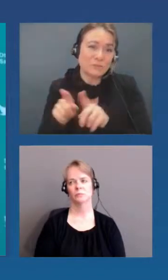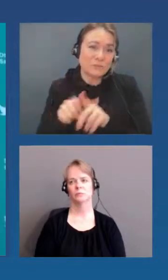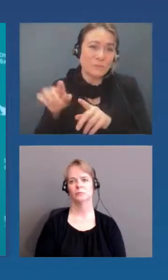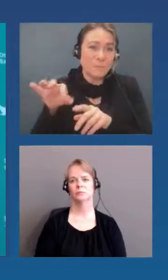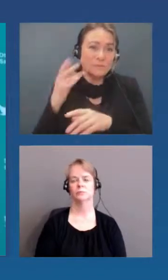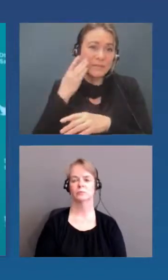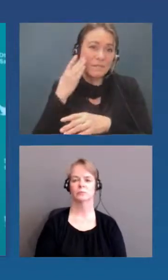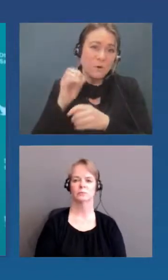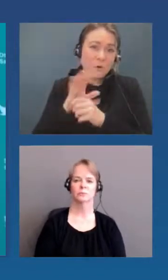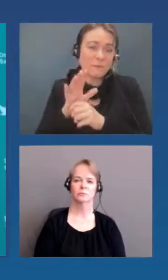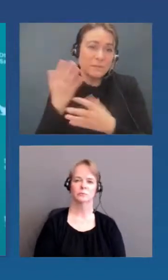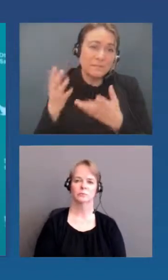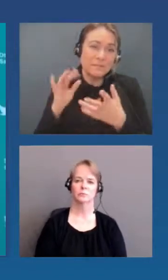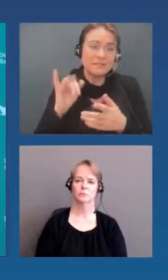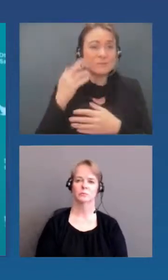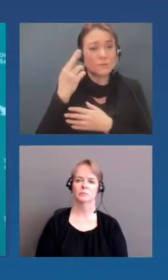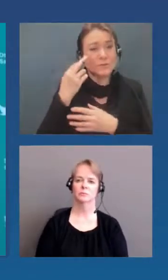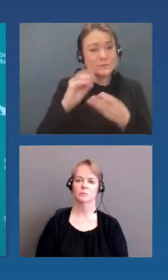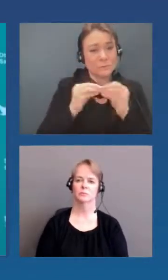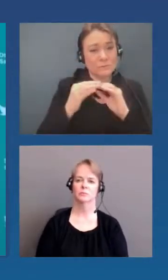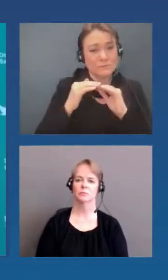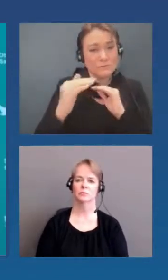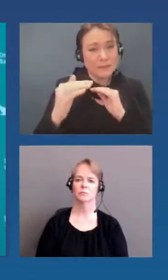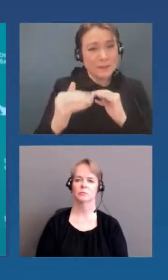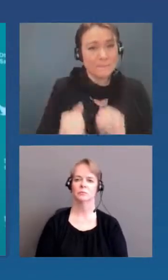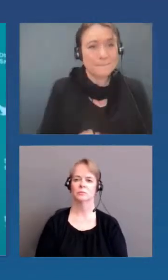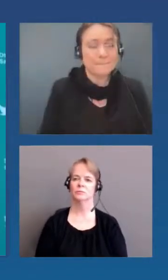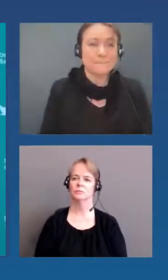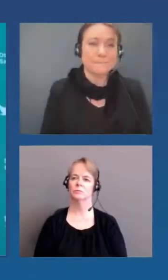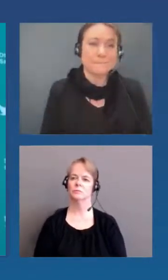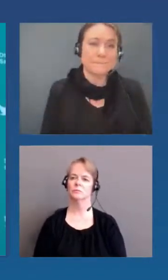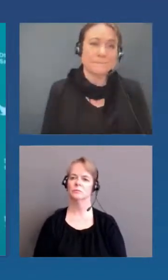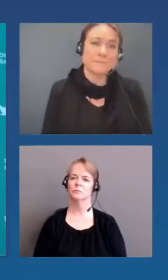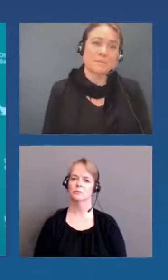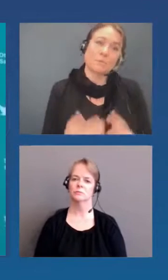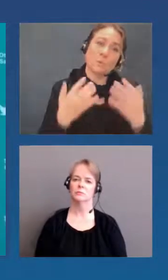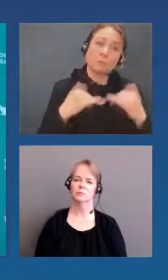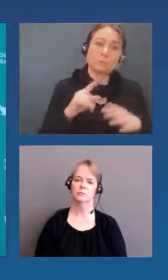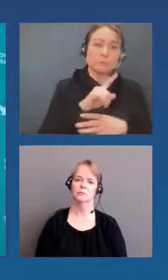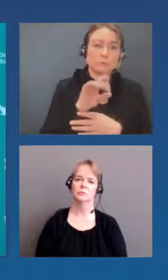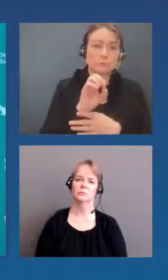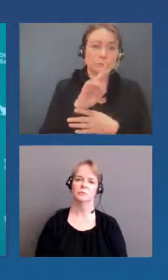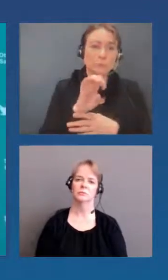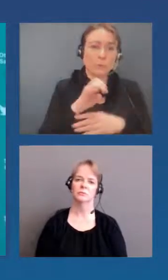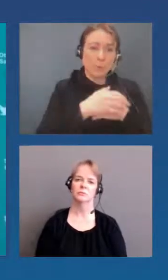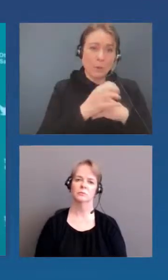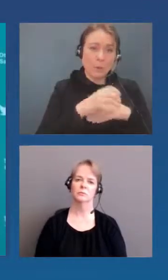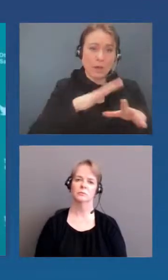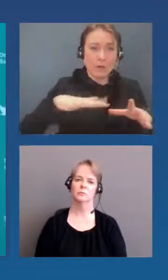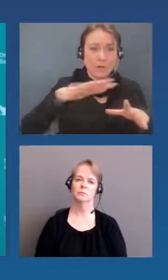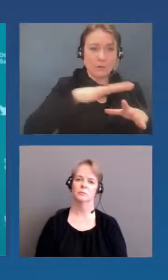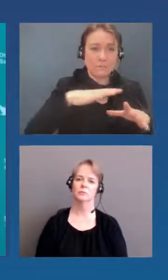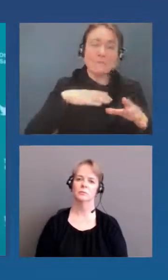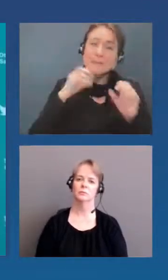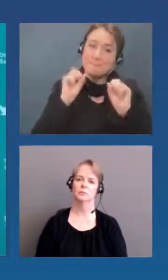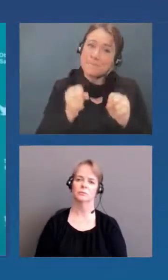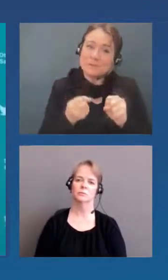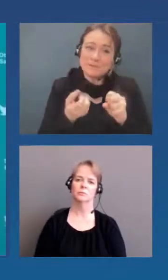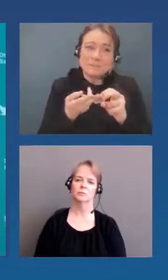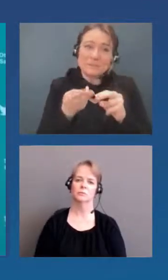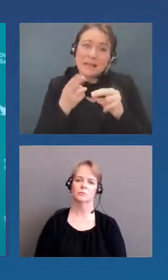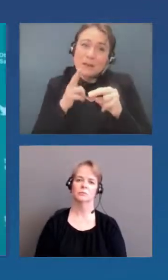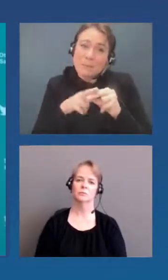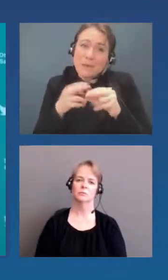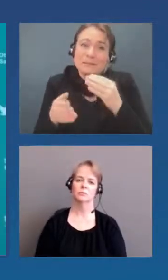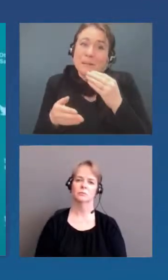reste stable dans la zone orange, mais c'est possible que ça va augmenter. C'est près